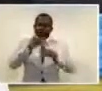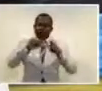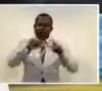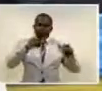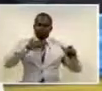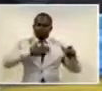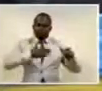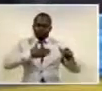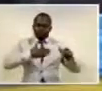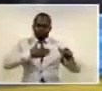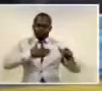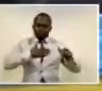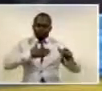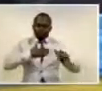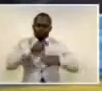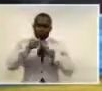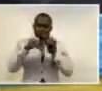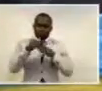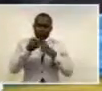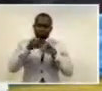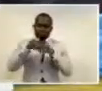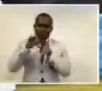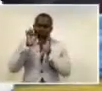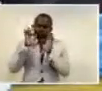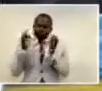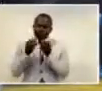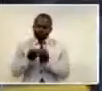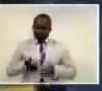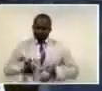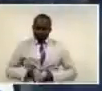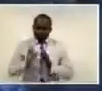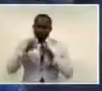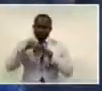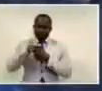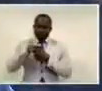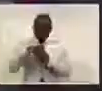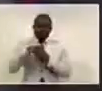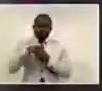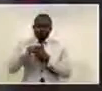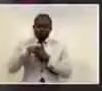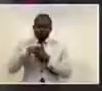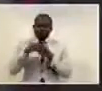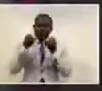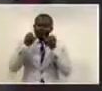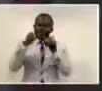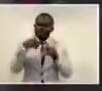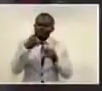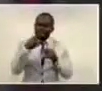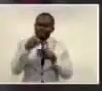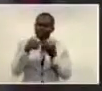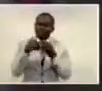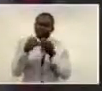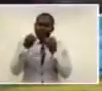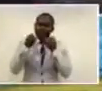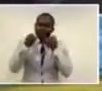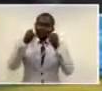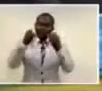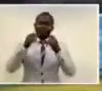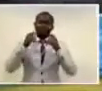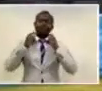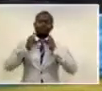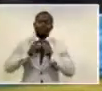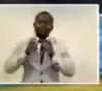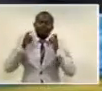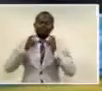wanjye wari waraturutse mu muryango nari naravutsemo muri batisimu. Wabigejeje hari ku rwo rubanza? Nabigejeje kwa